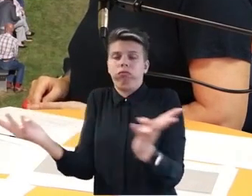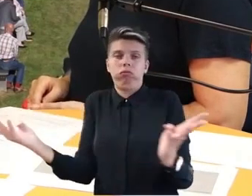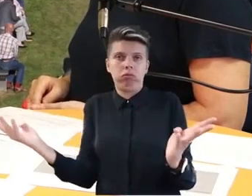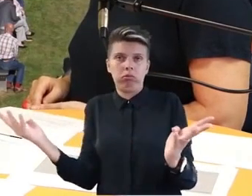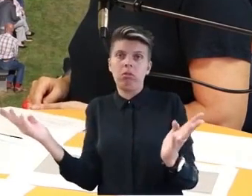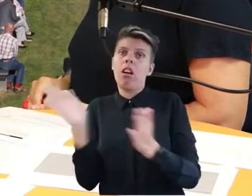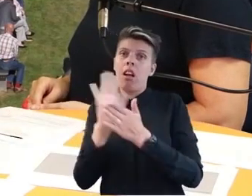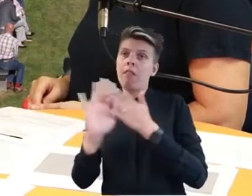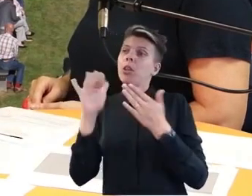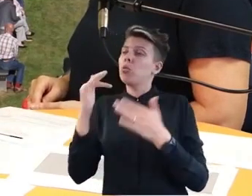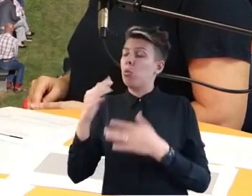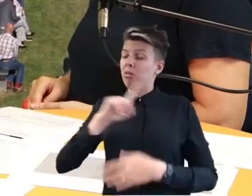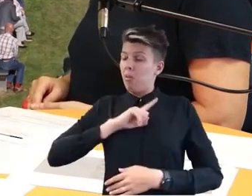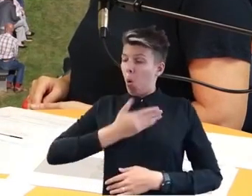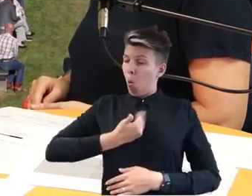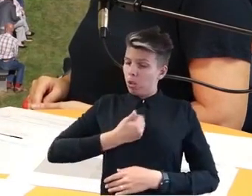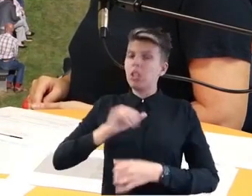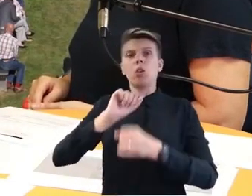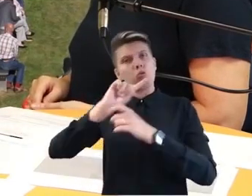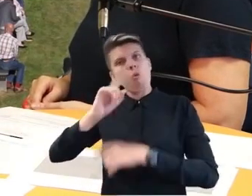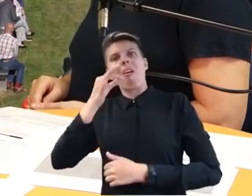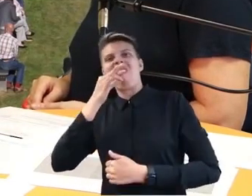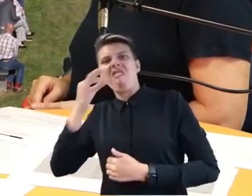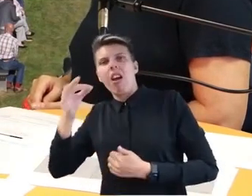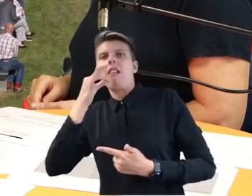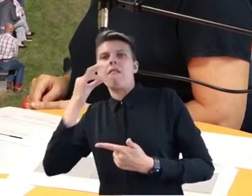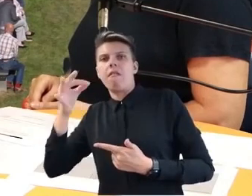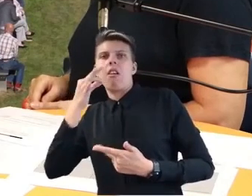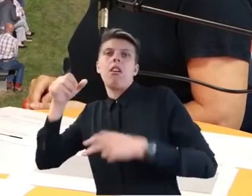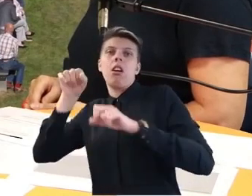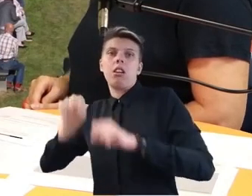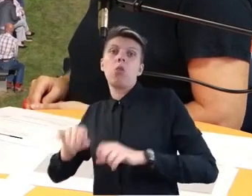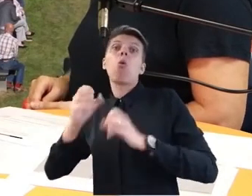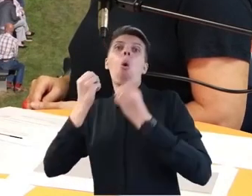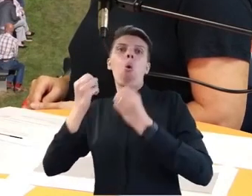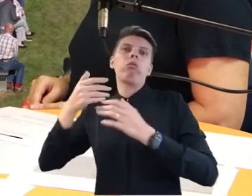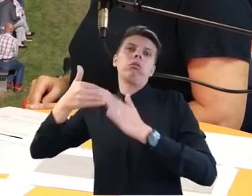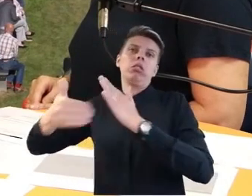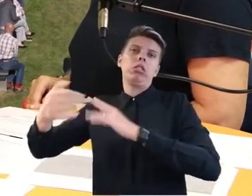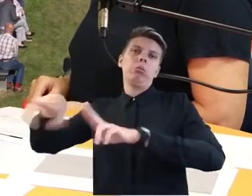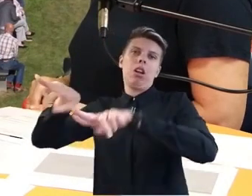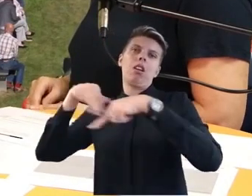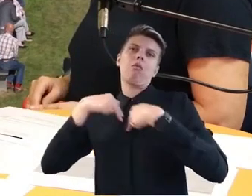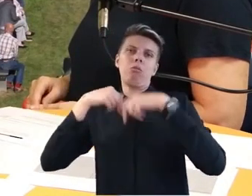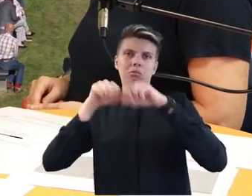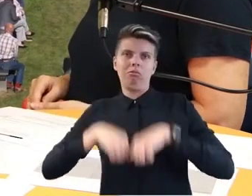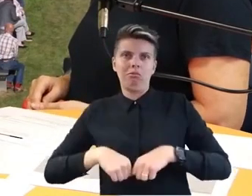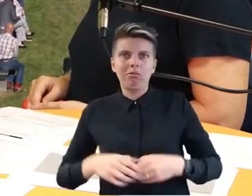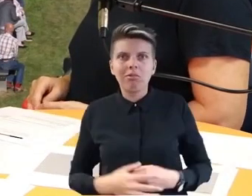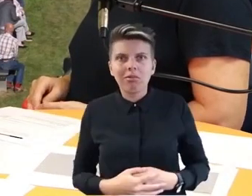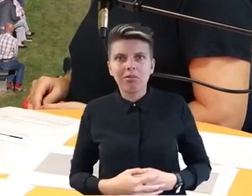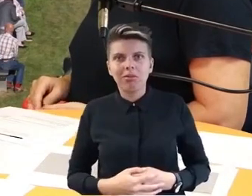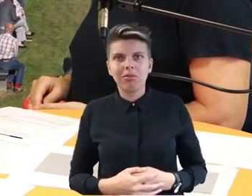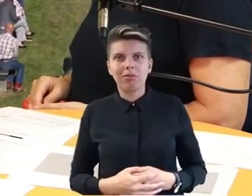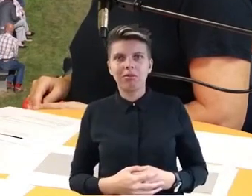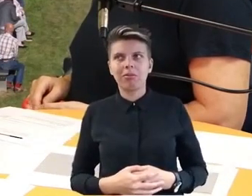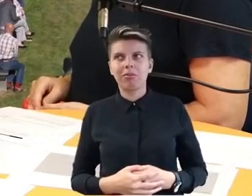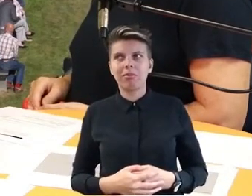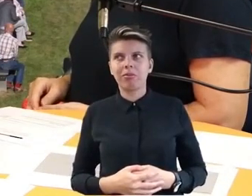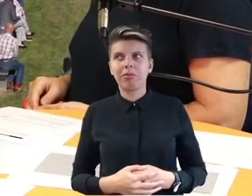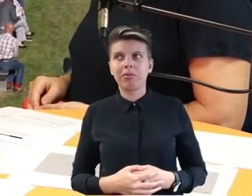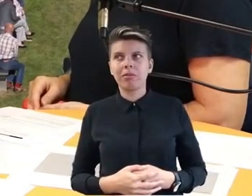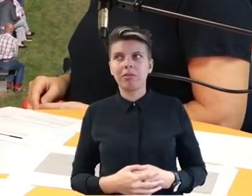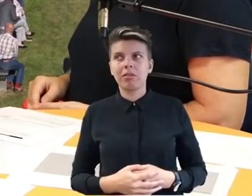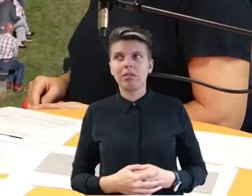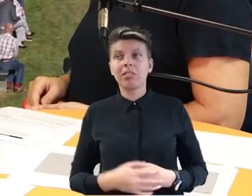rückmeldung einzuholen und stetig im informationsfluss eben wieder weiter zu verarbeiten damit man möglichst diese